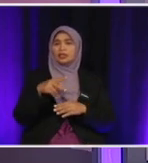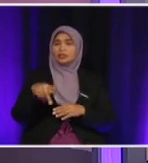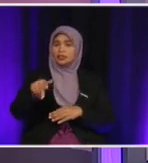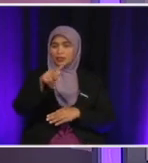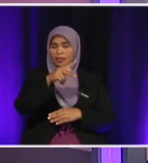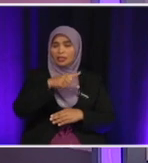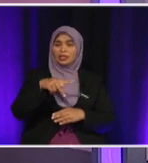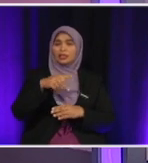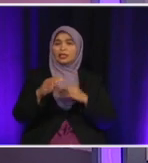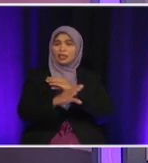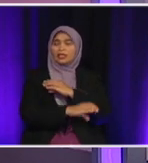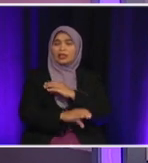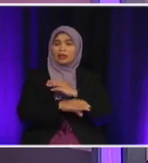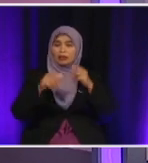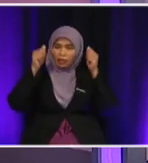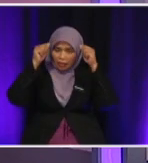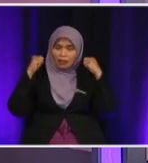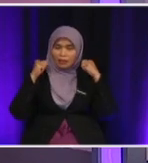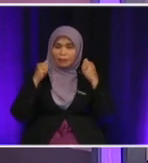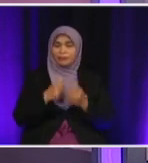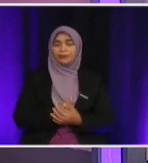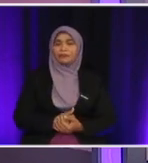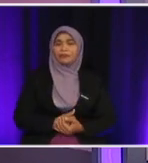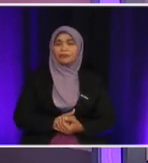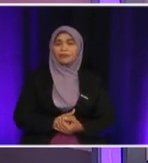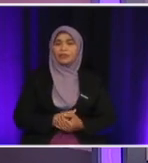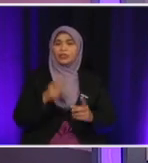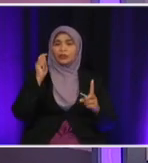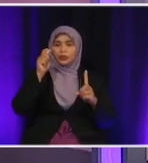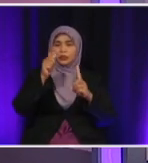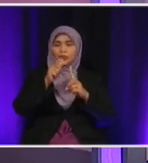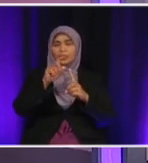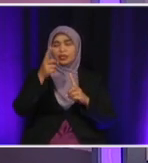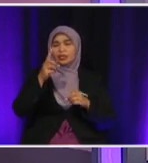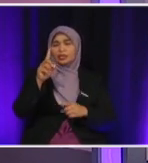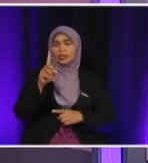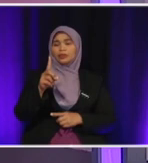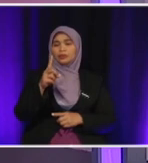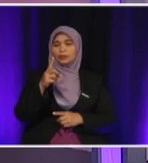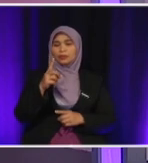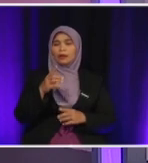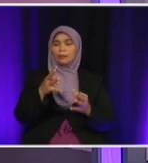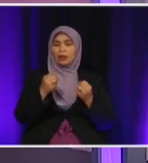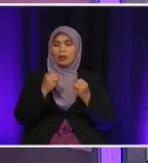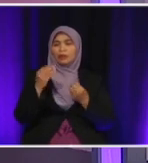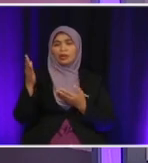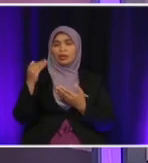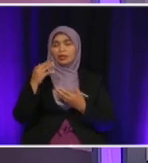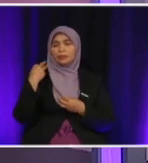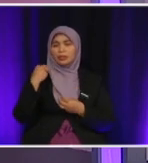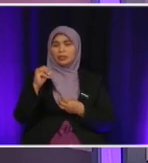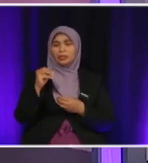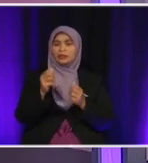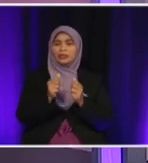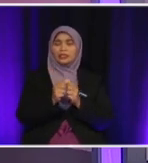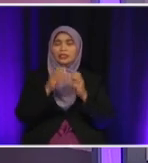negara Madinah pada masa itu tujuannya hanya satu yaitu ingin mengajak mereka dengan cara